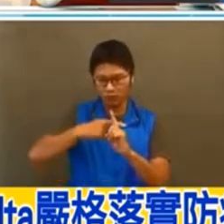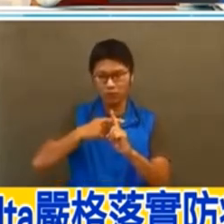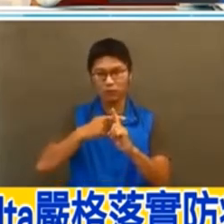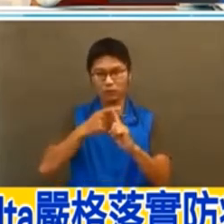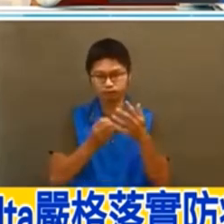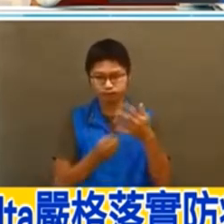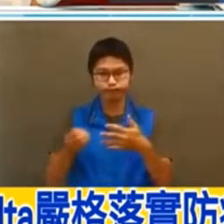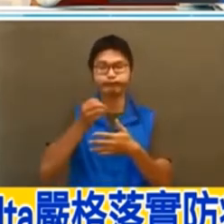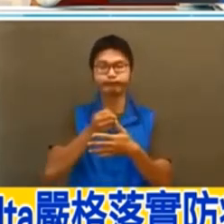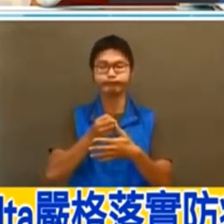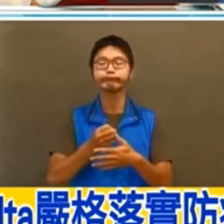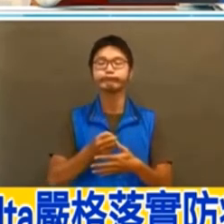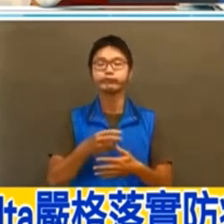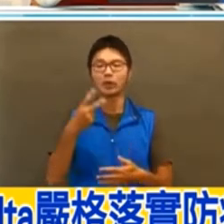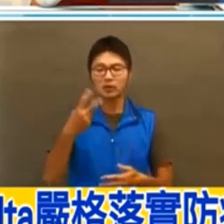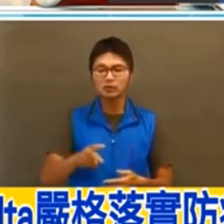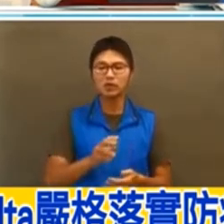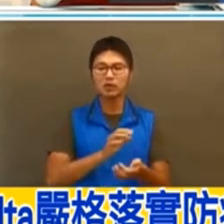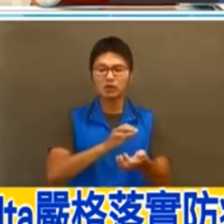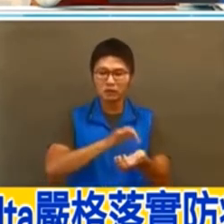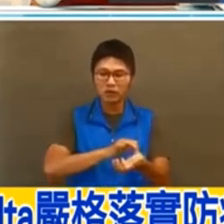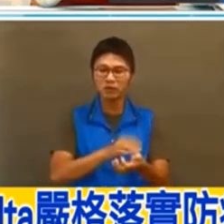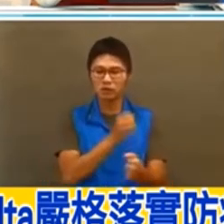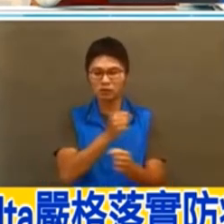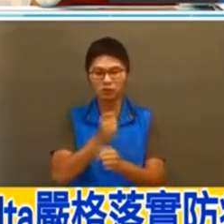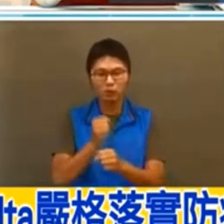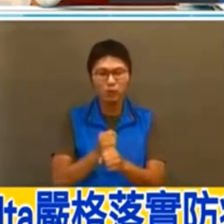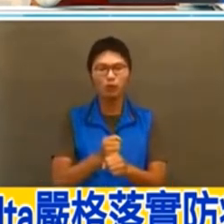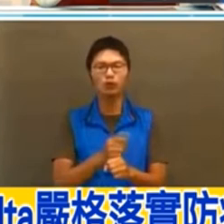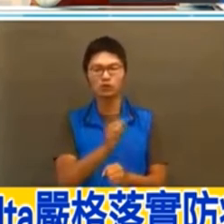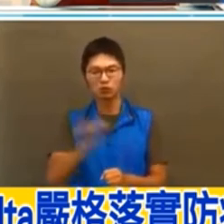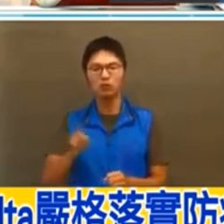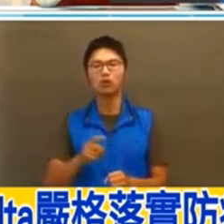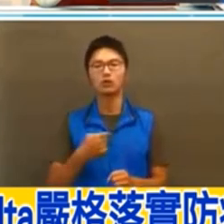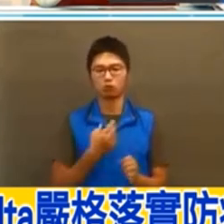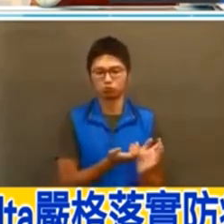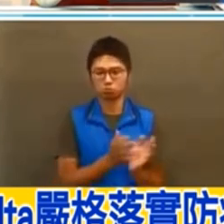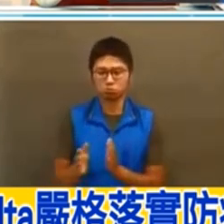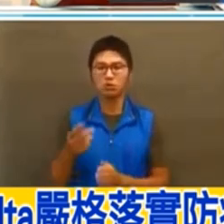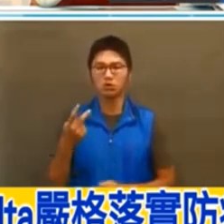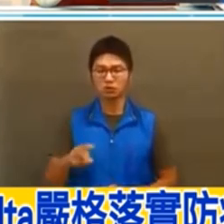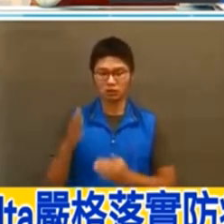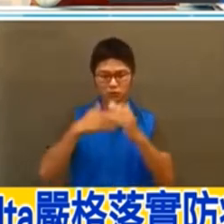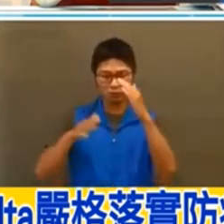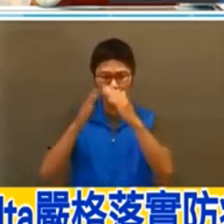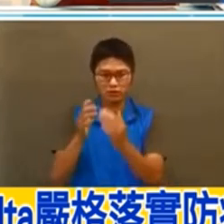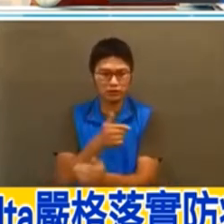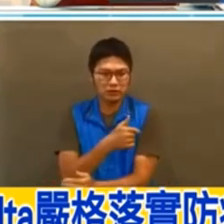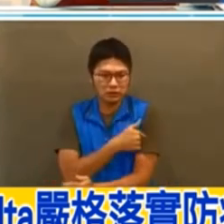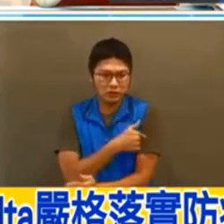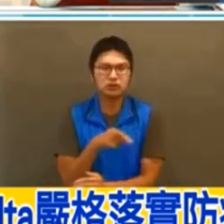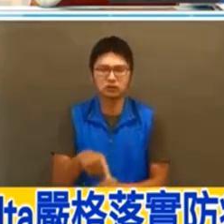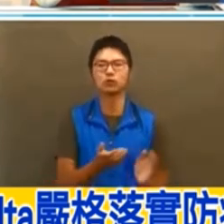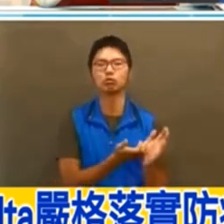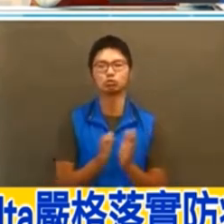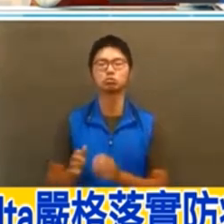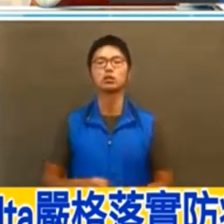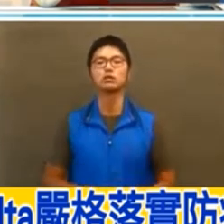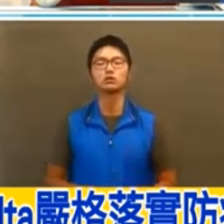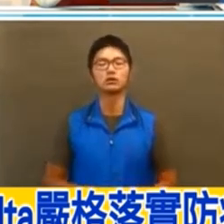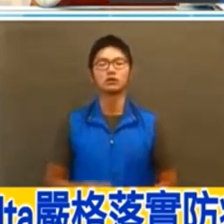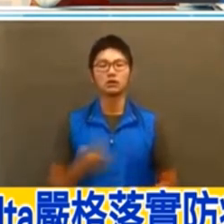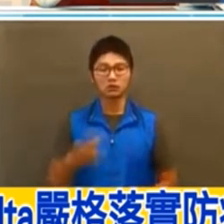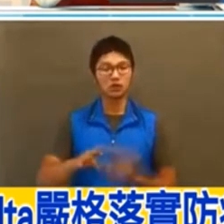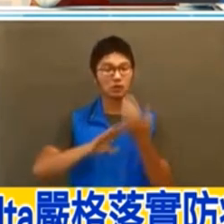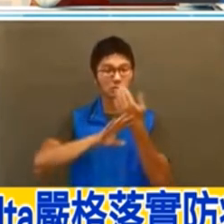能的盘检，以及完成学校快速施打疫苗的部署。至于境外生也会提醒大家要